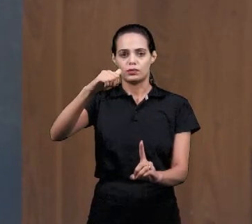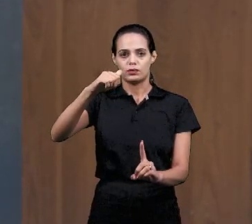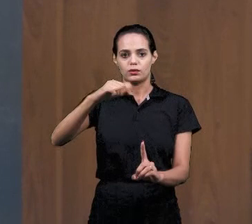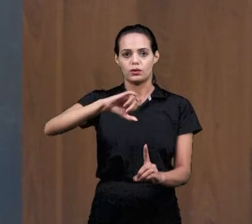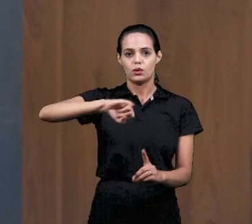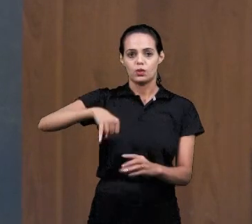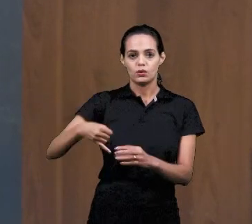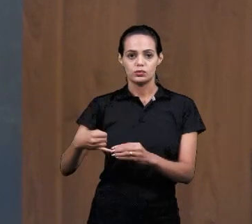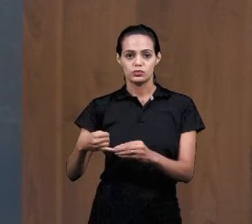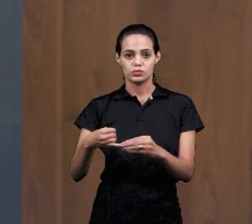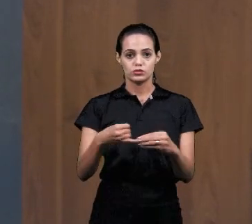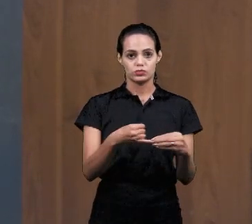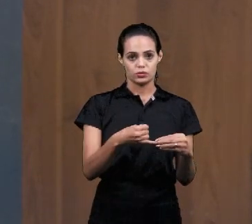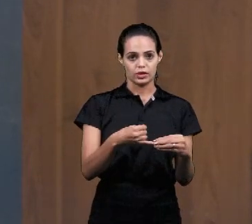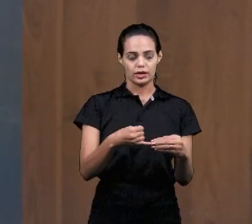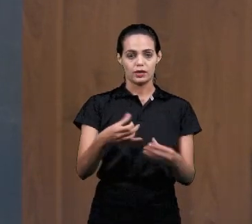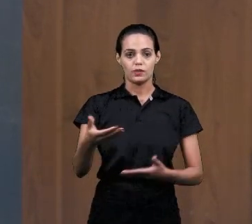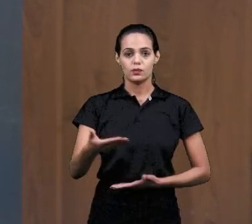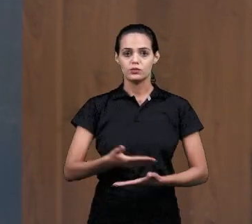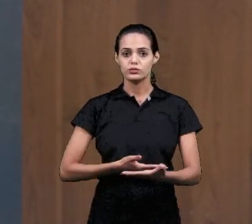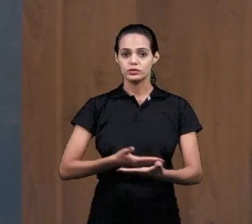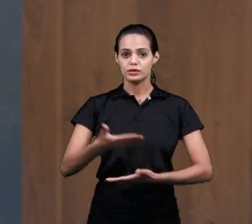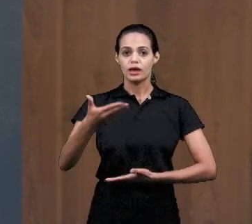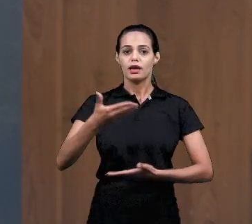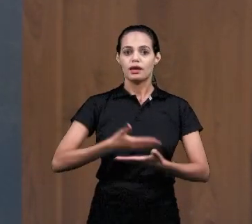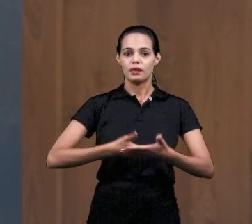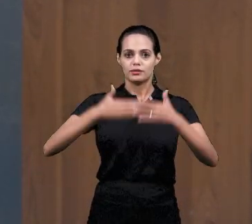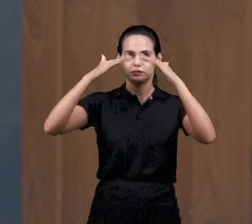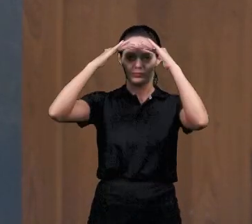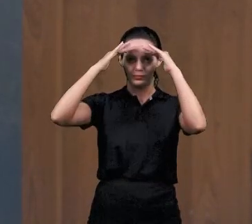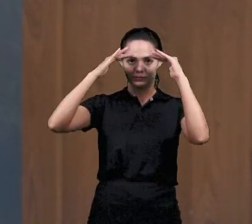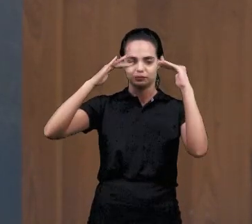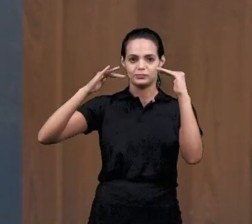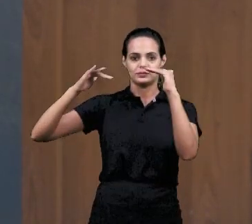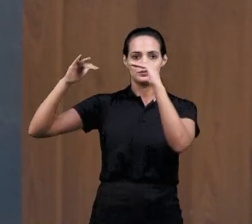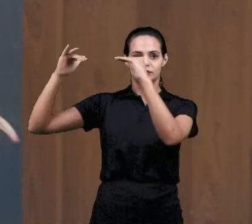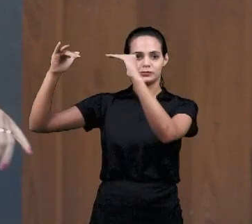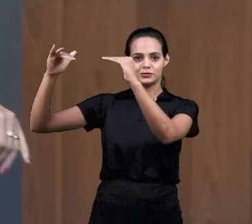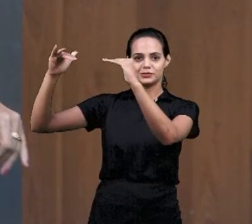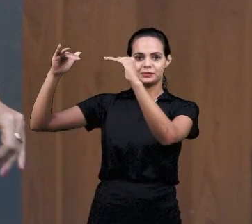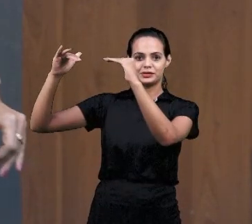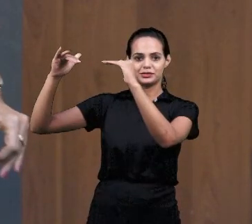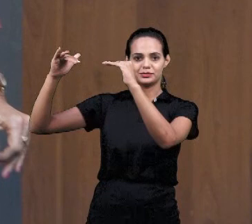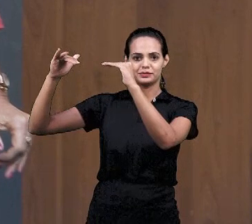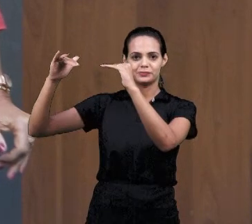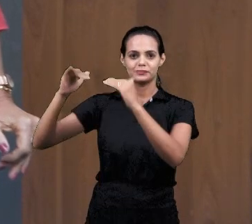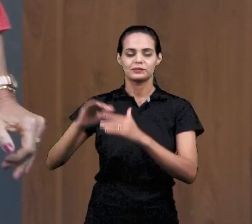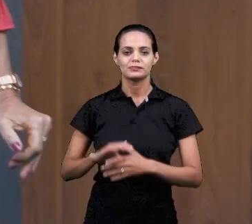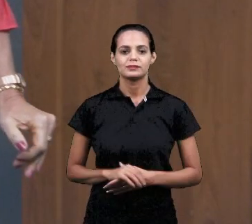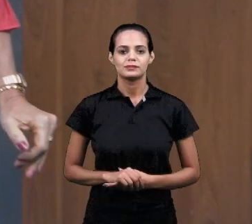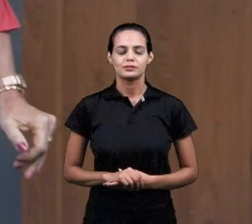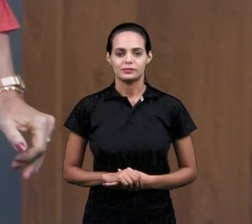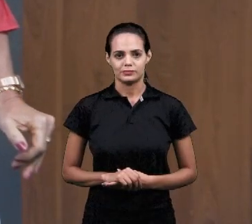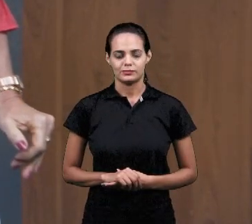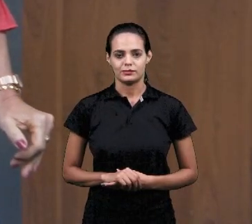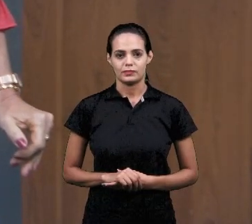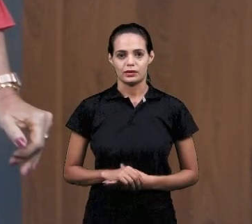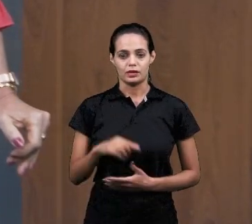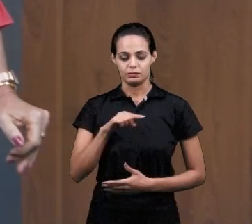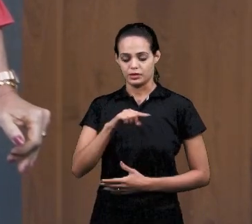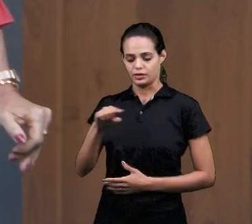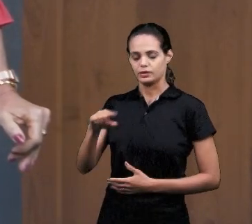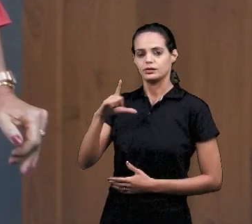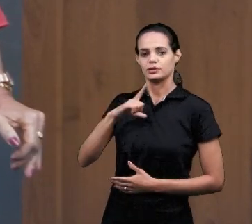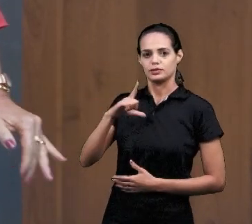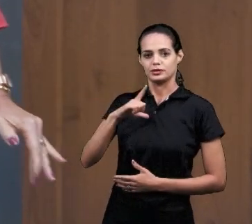pour être devant eux dans la conquête de la terre promise, afin qu'ils puissent avoir la victoire sur les